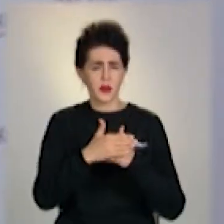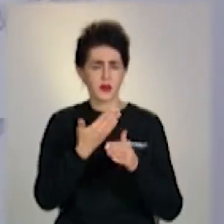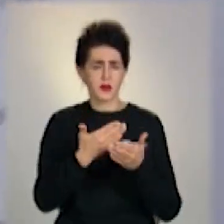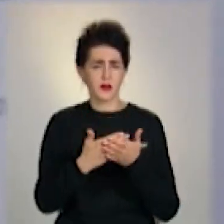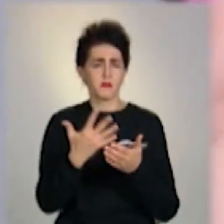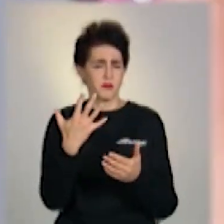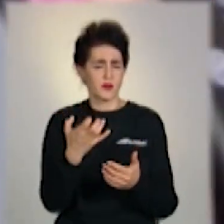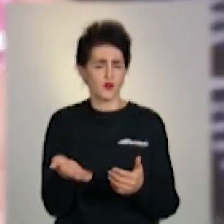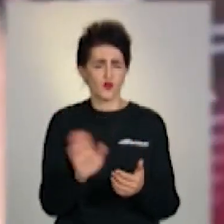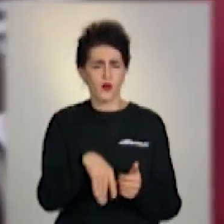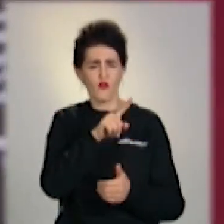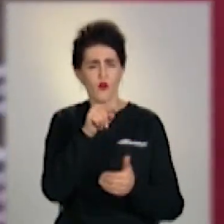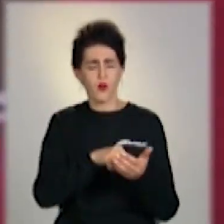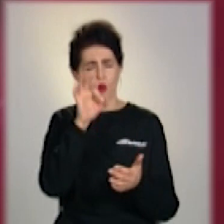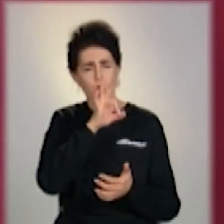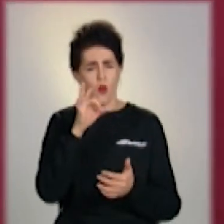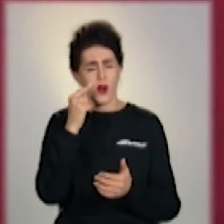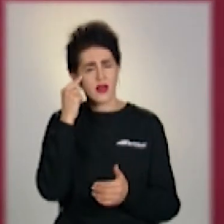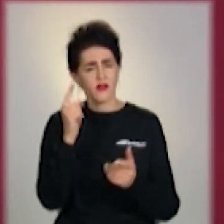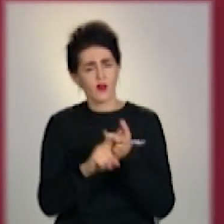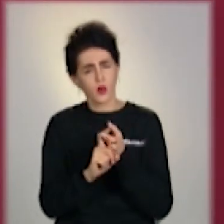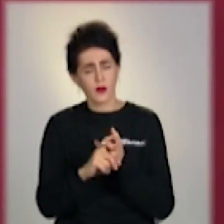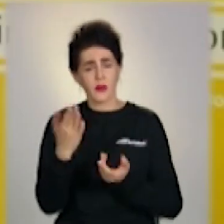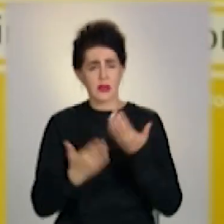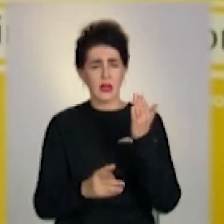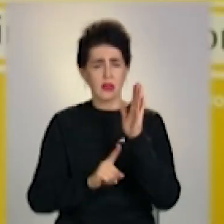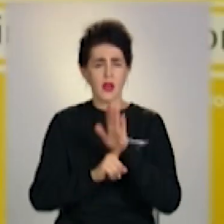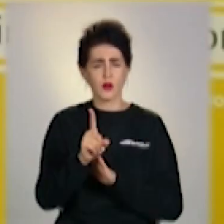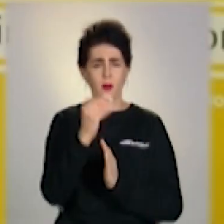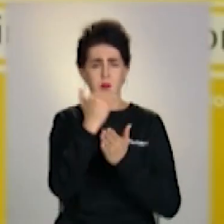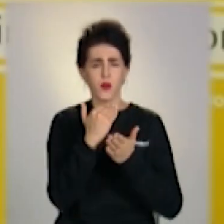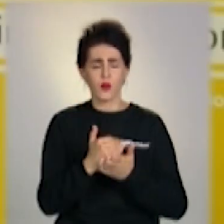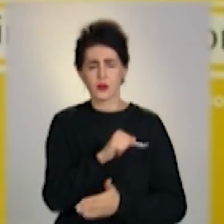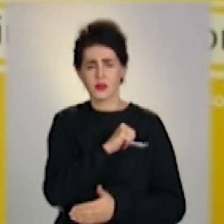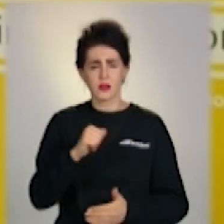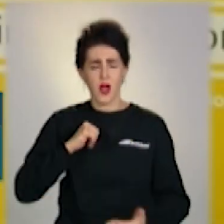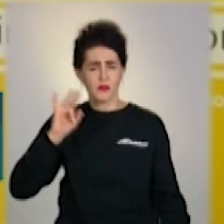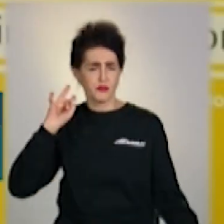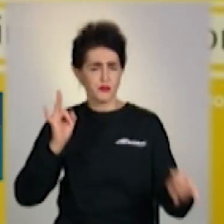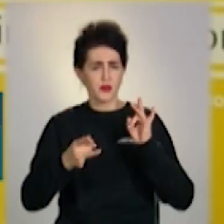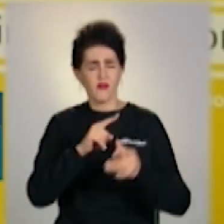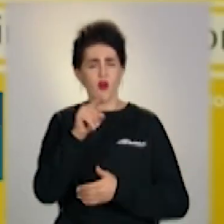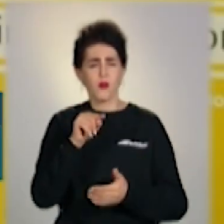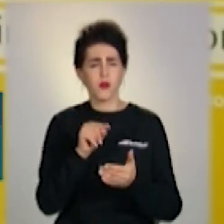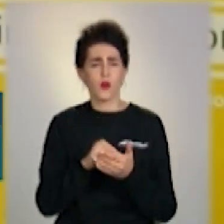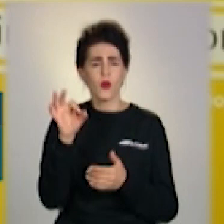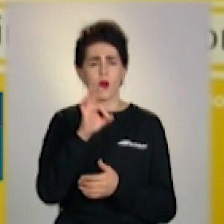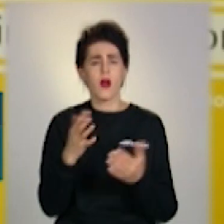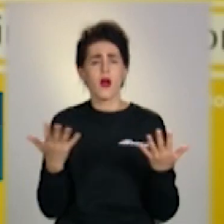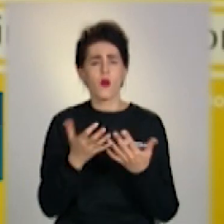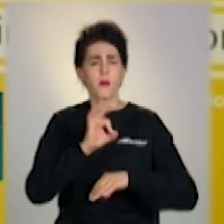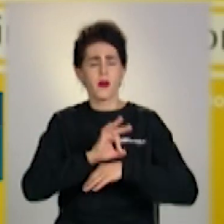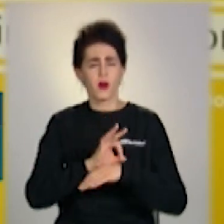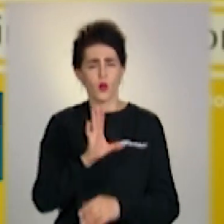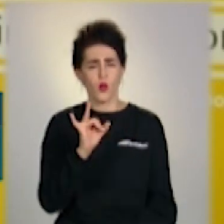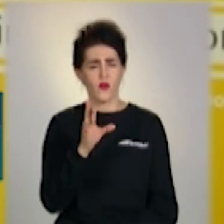про коронавірус. І якщо на старті проєкту найпопулярніші питання стосувалися симптоматики хвороби,